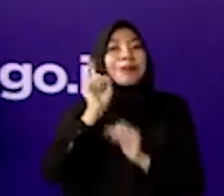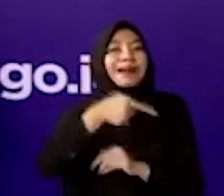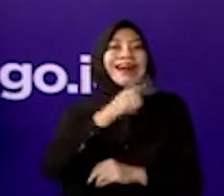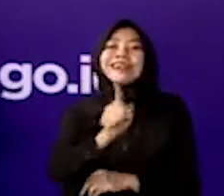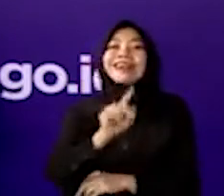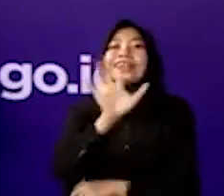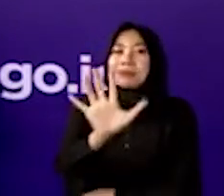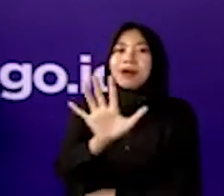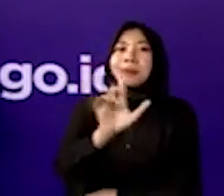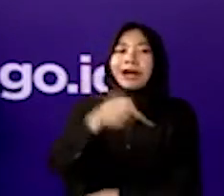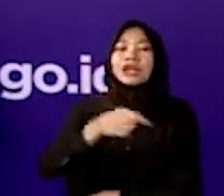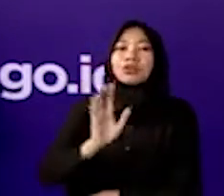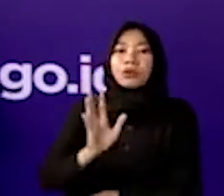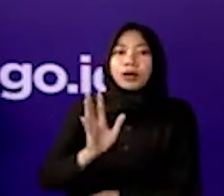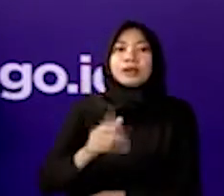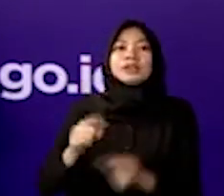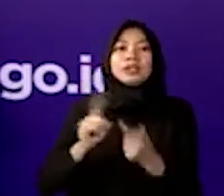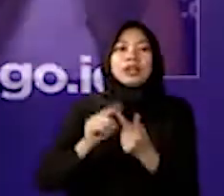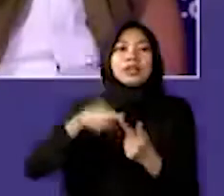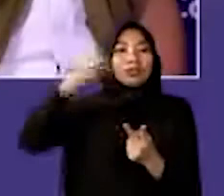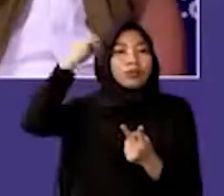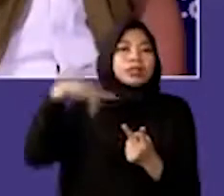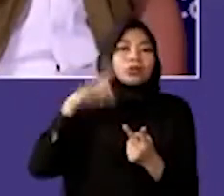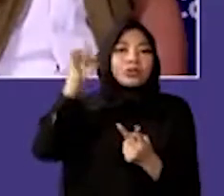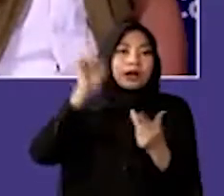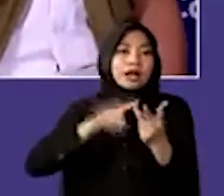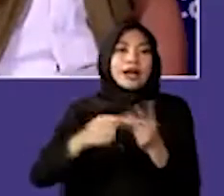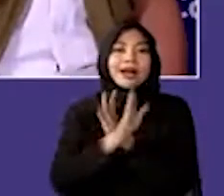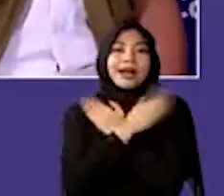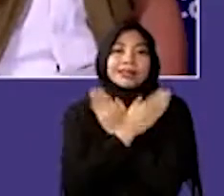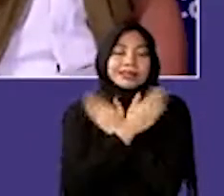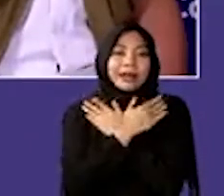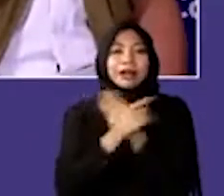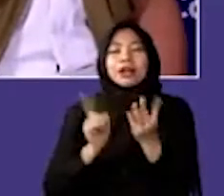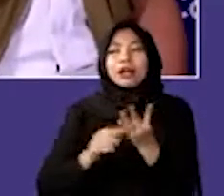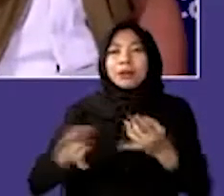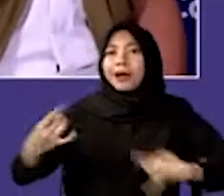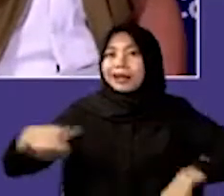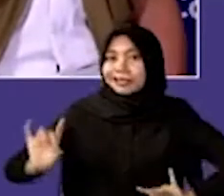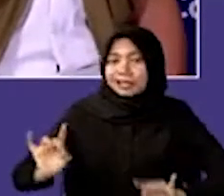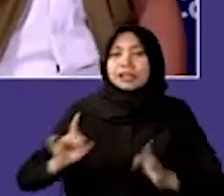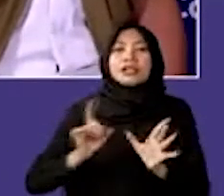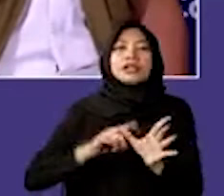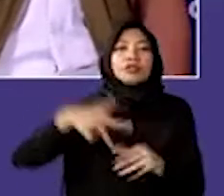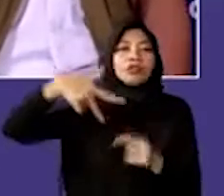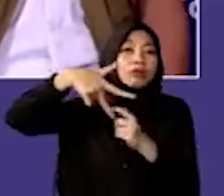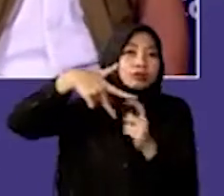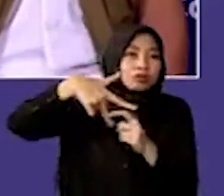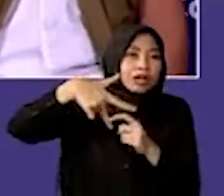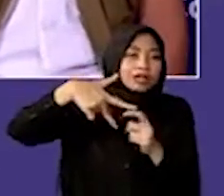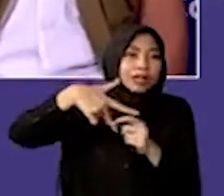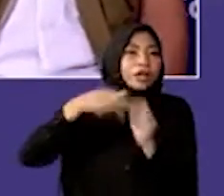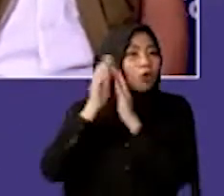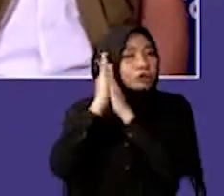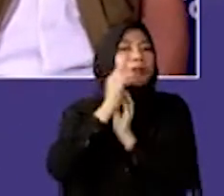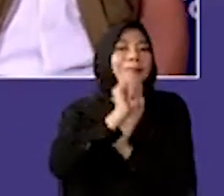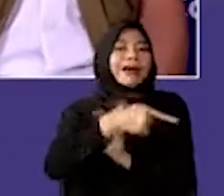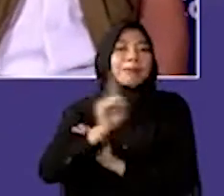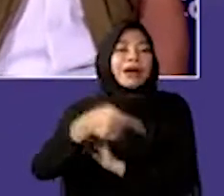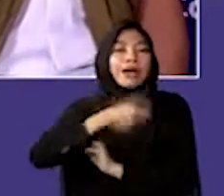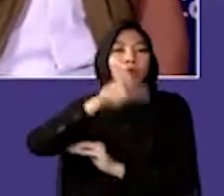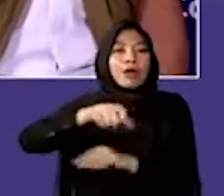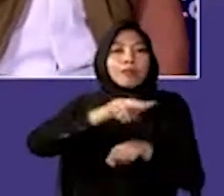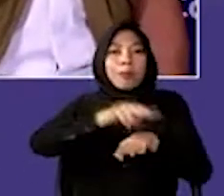juga ee di Sumatera Utara kemudian di Aceh kemudian di Bali di Sulawesi Selatan malah eh